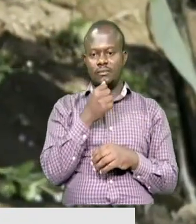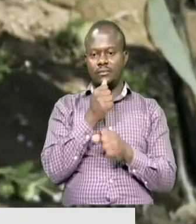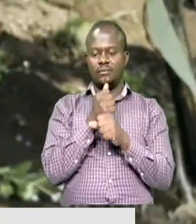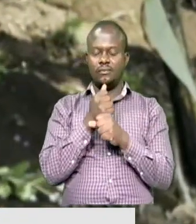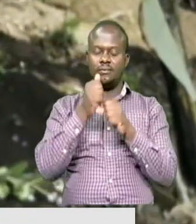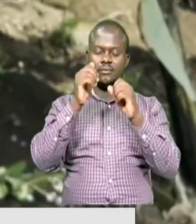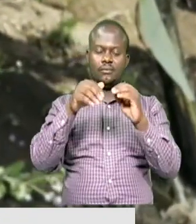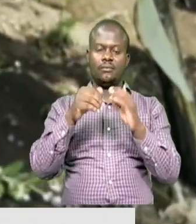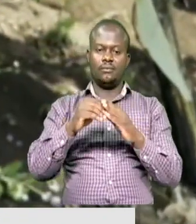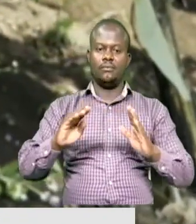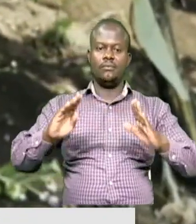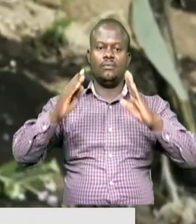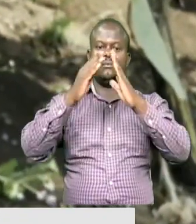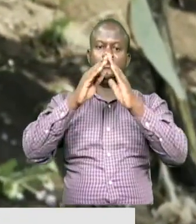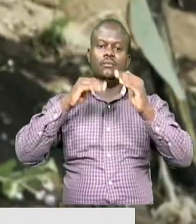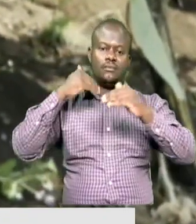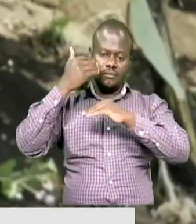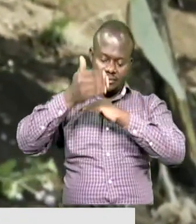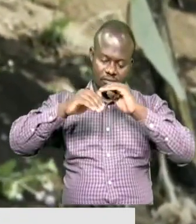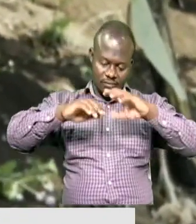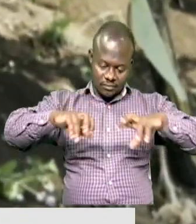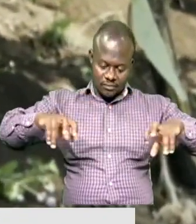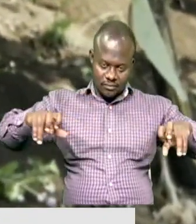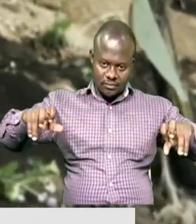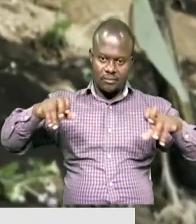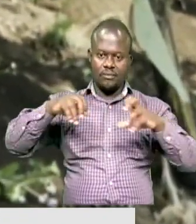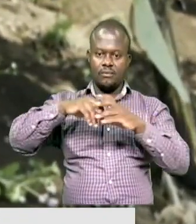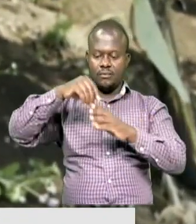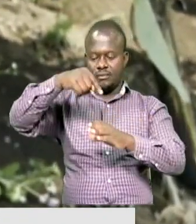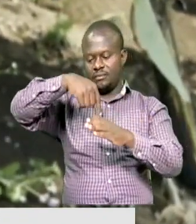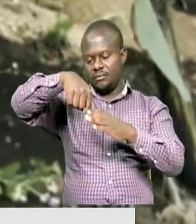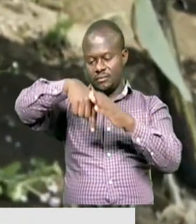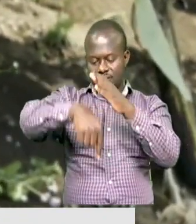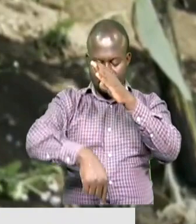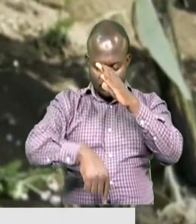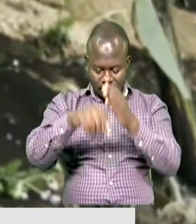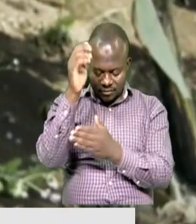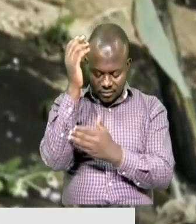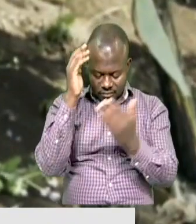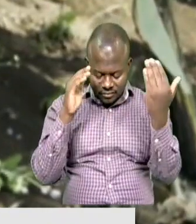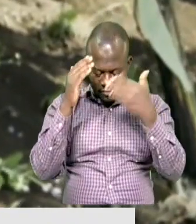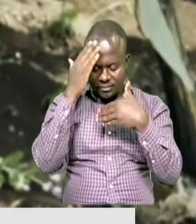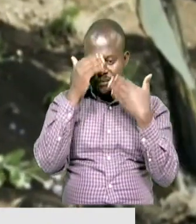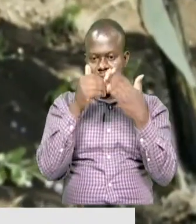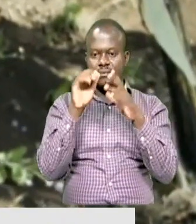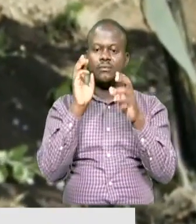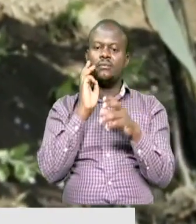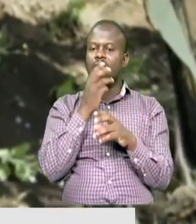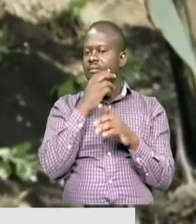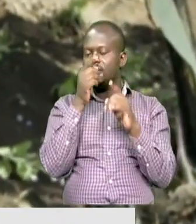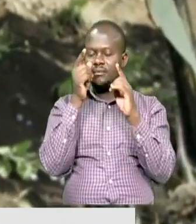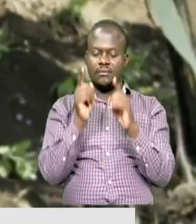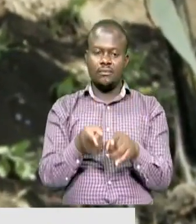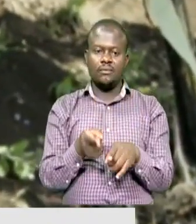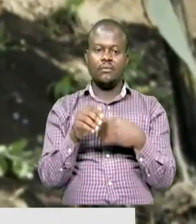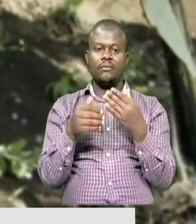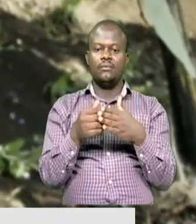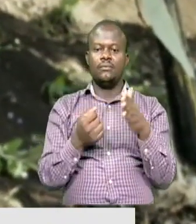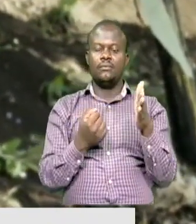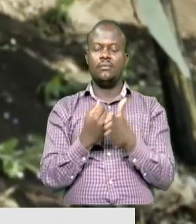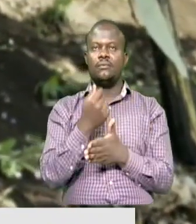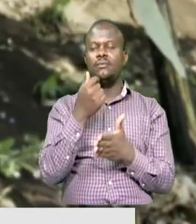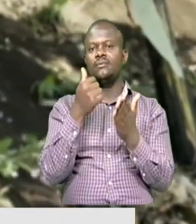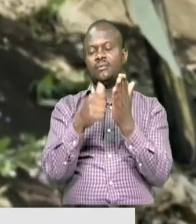Rubavu gucukura ibyobo no kutera ibiti uko amazi yazaga imvura yagwaga akadutera